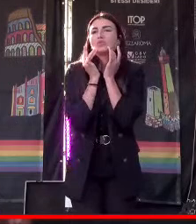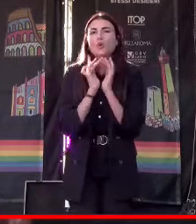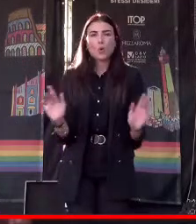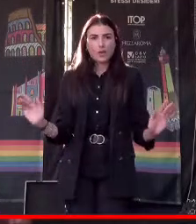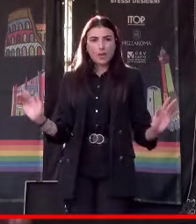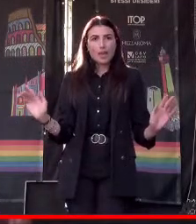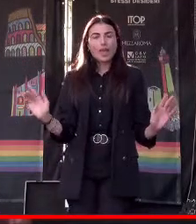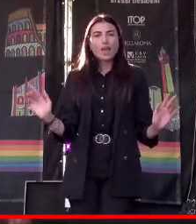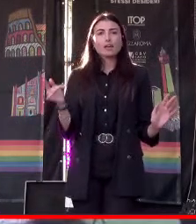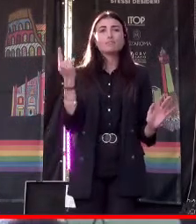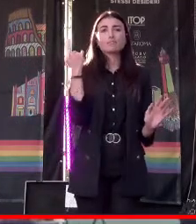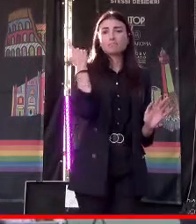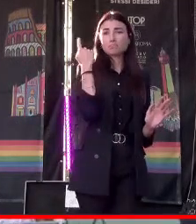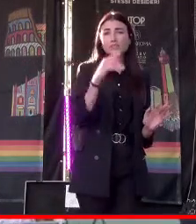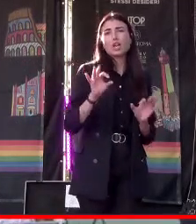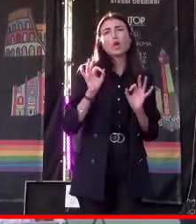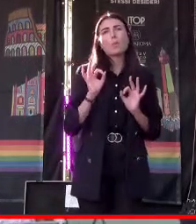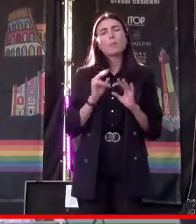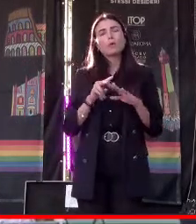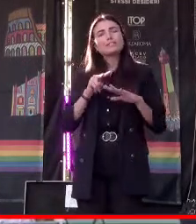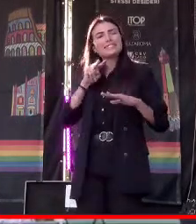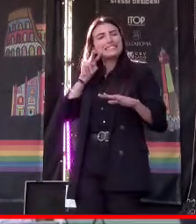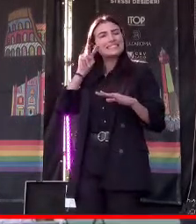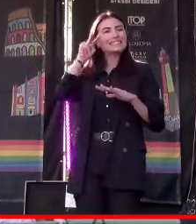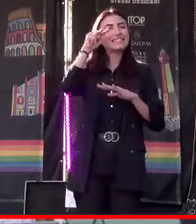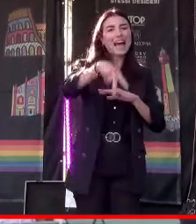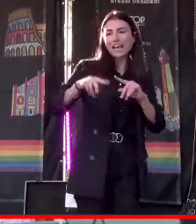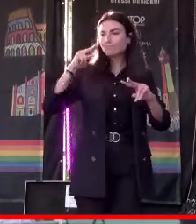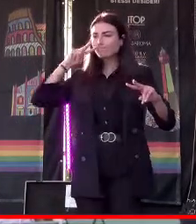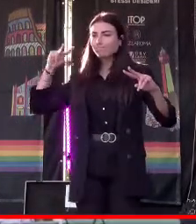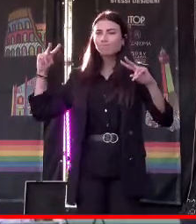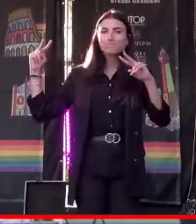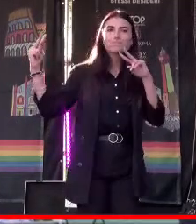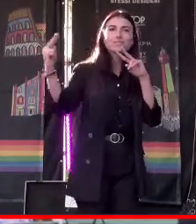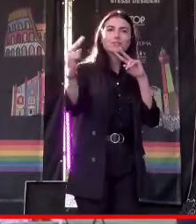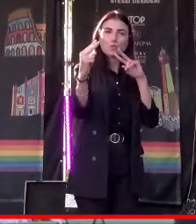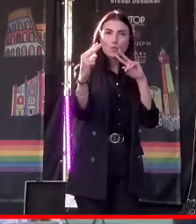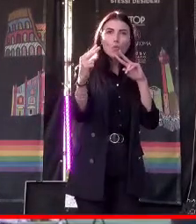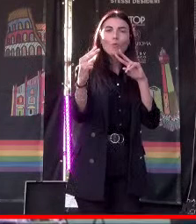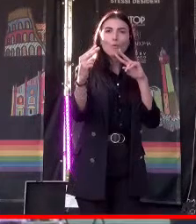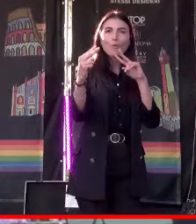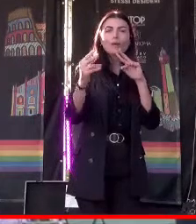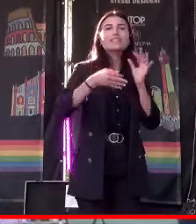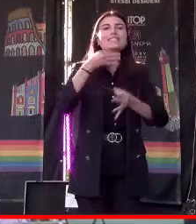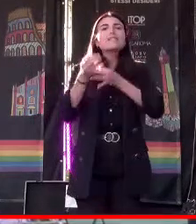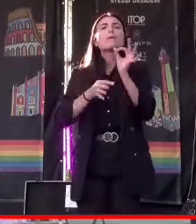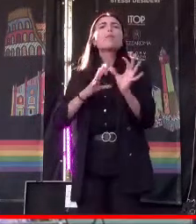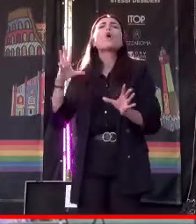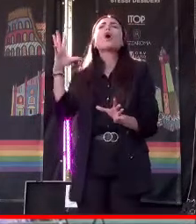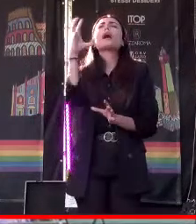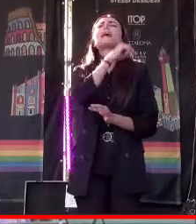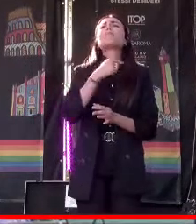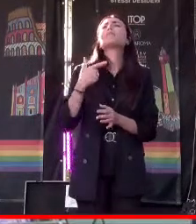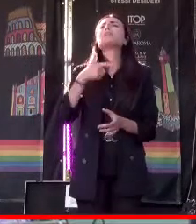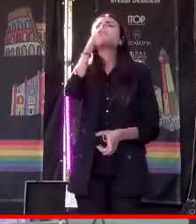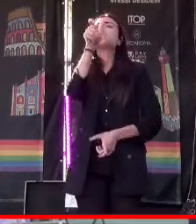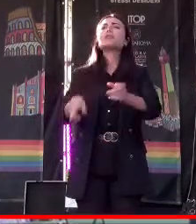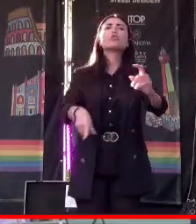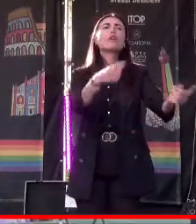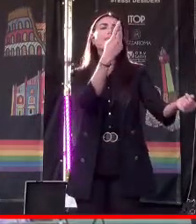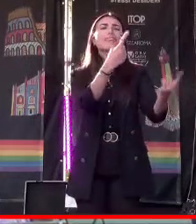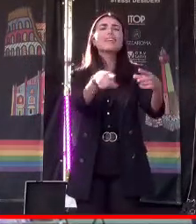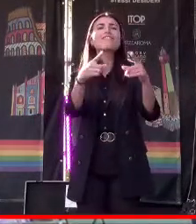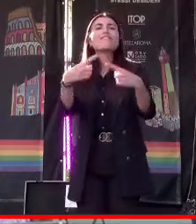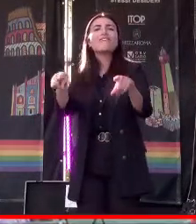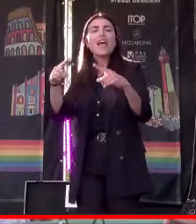un salto, un passaggio di sguardo, che è quello che cerchiamo, che è l'intersezionalità, il capire che ogni diversità poi